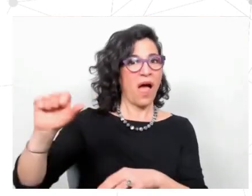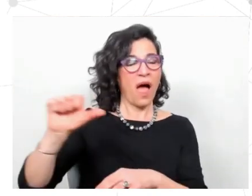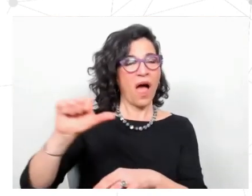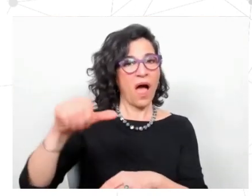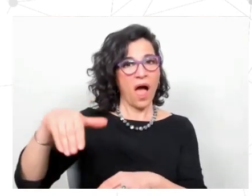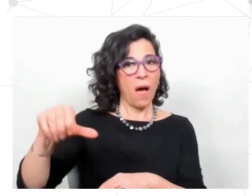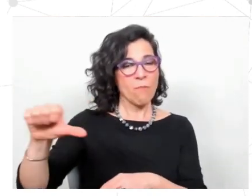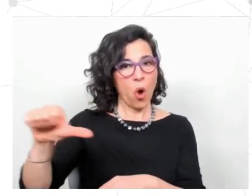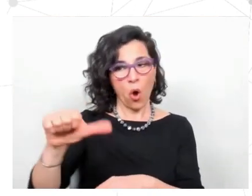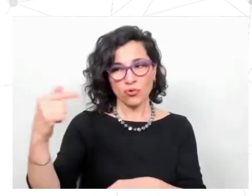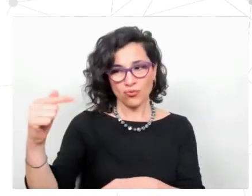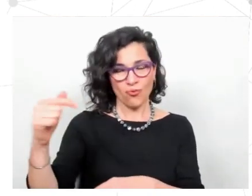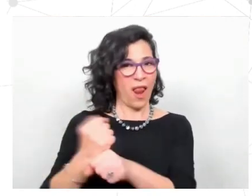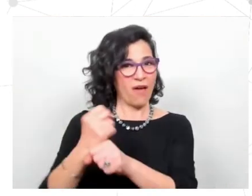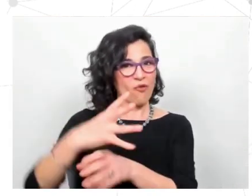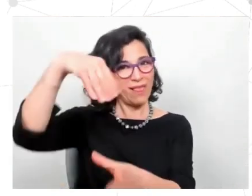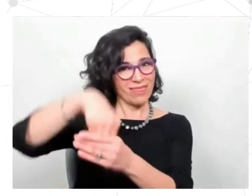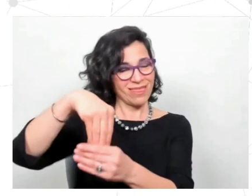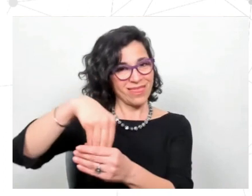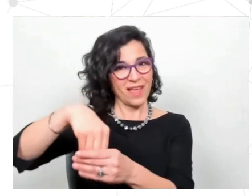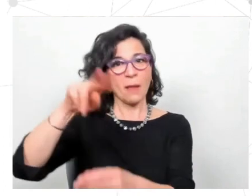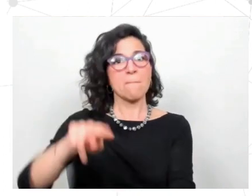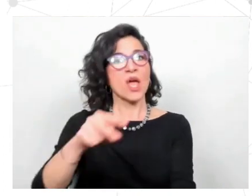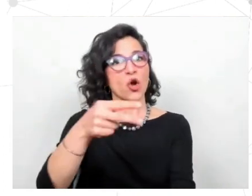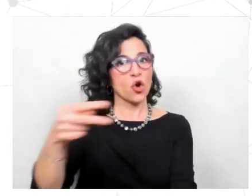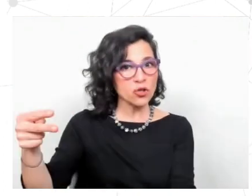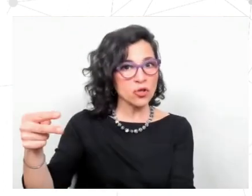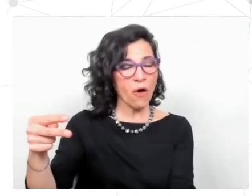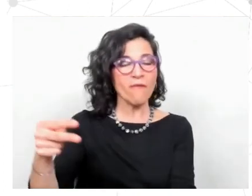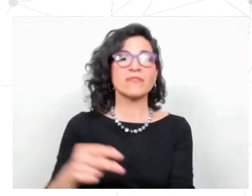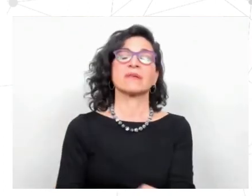di lavoratore all'interno di Microsoft.